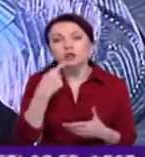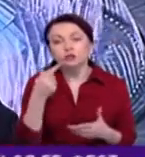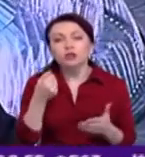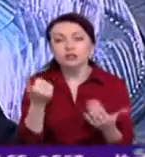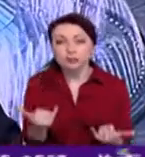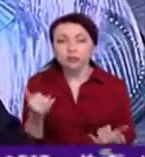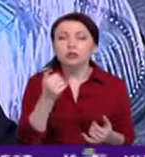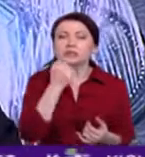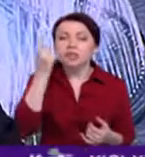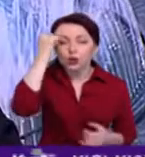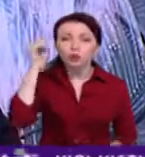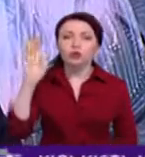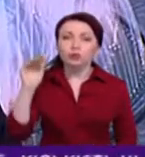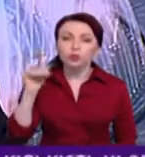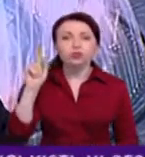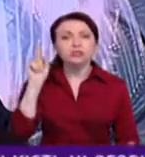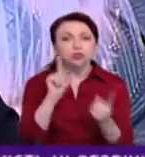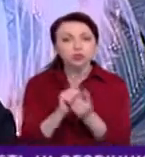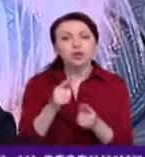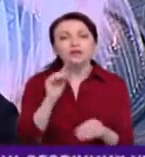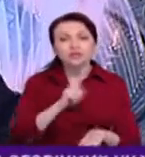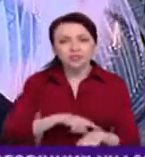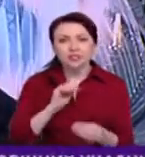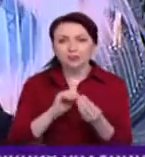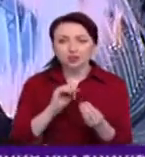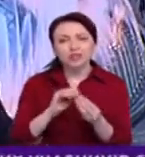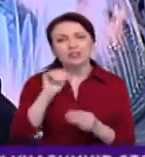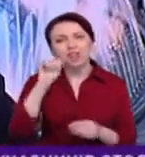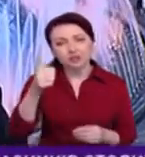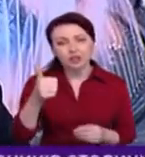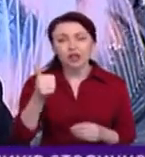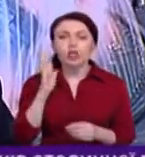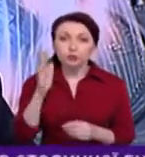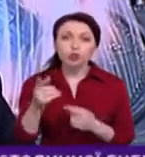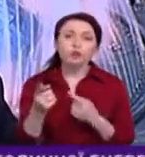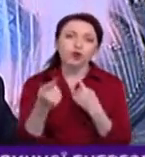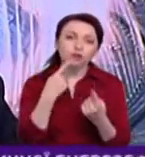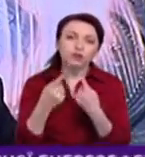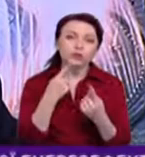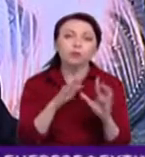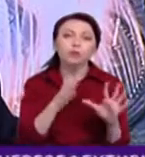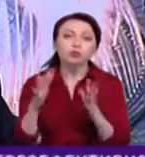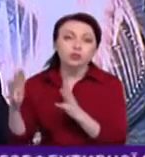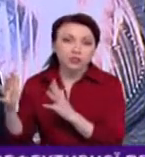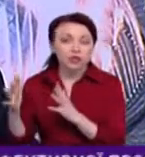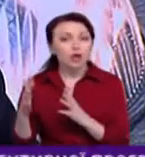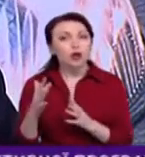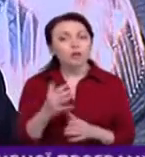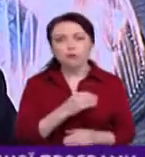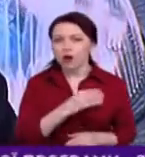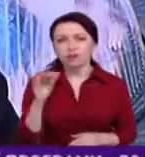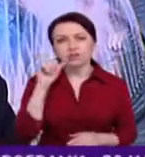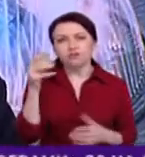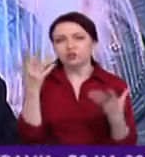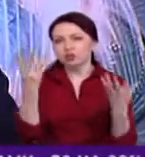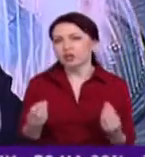вам дякую. До побачення. Зустрінемося в цей самий час в цій студії завтра і будемо розглядати події, якими буде багатий вже